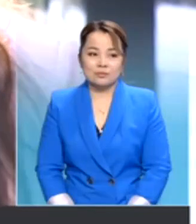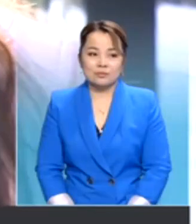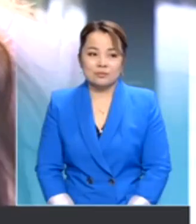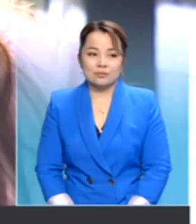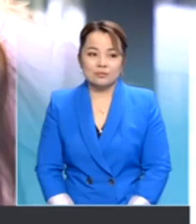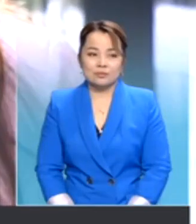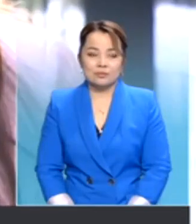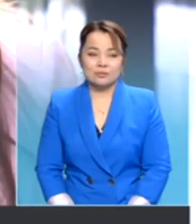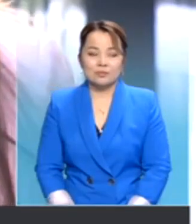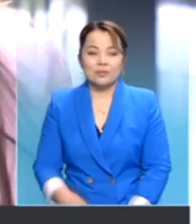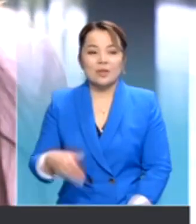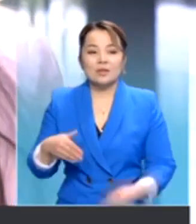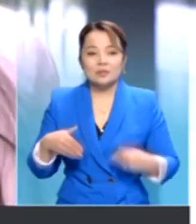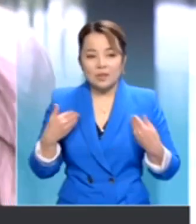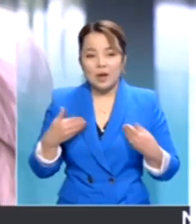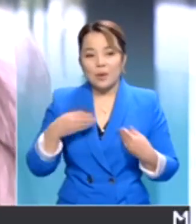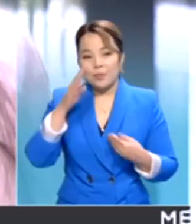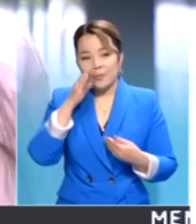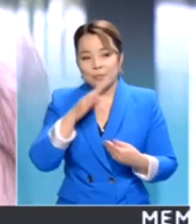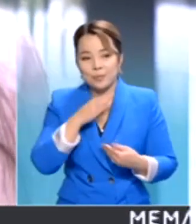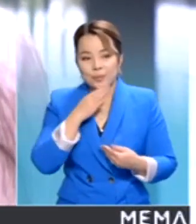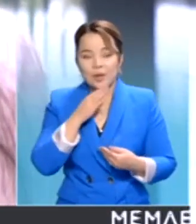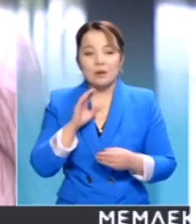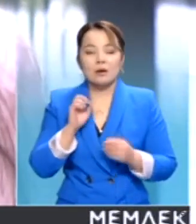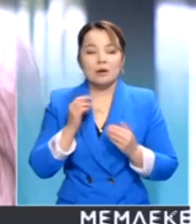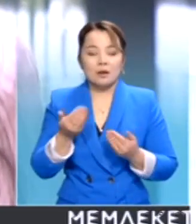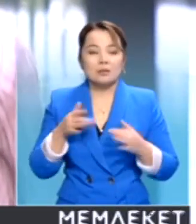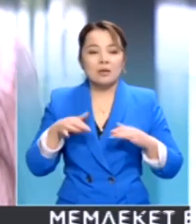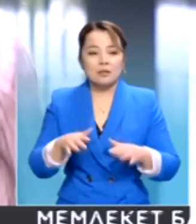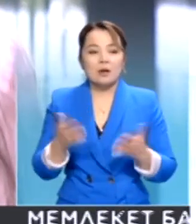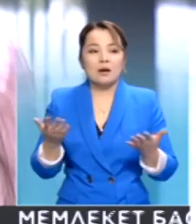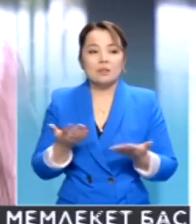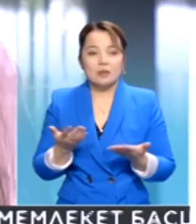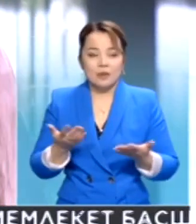Көкеш, қалайсың? Сәлеметсіз бе, папа, қалдарыңыз қалай?